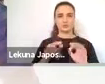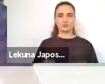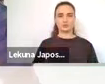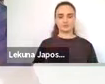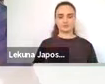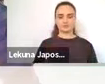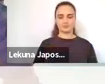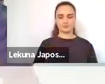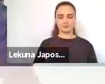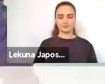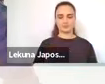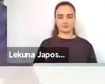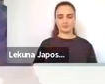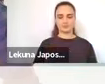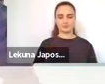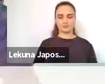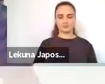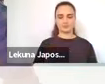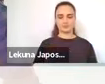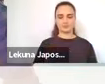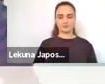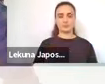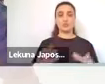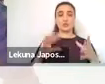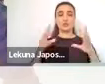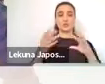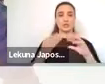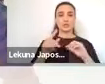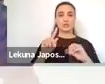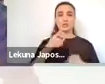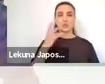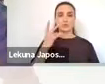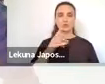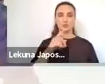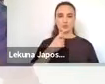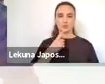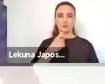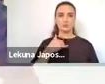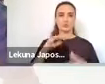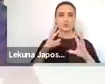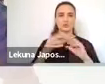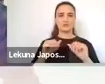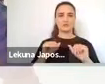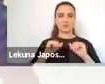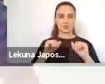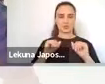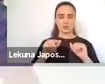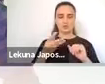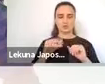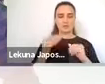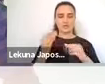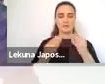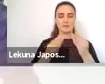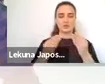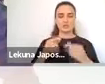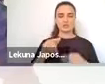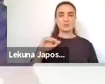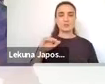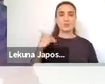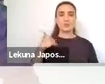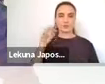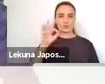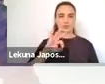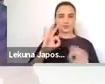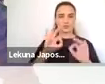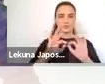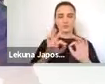გავაბრალოფერო. და უშუალოდ ზოგადად რა თქმა უნდა რთულია, ეხლა მე ძალიან ზოგადად ვწდილობ ამ წუთას თამაშის სარგებელზე ვისაუბრო, თორე